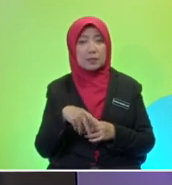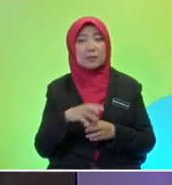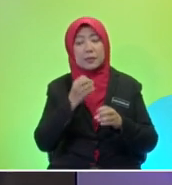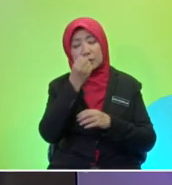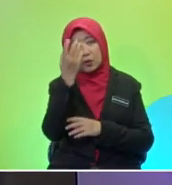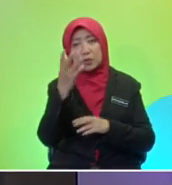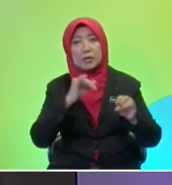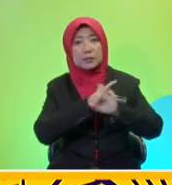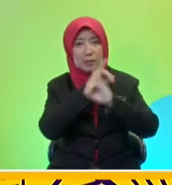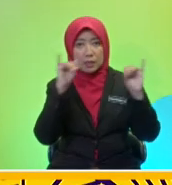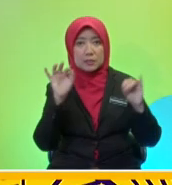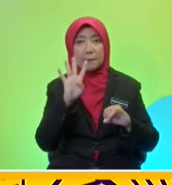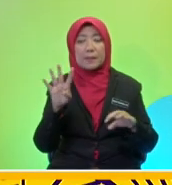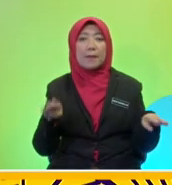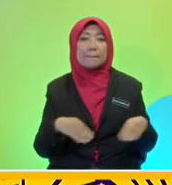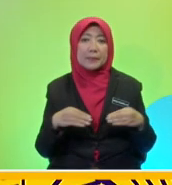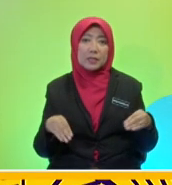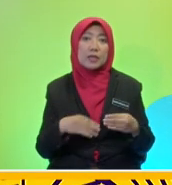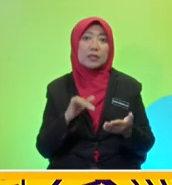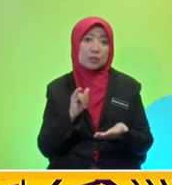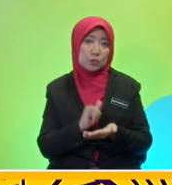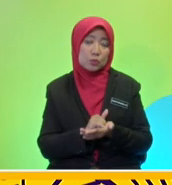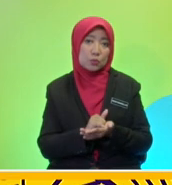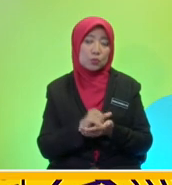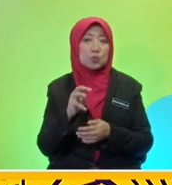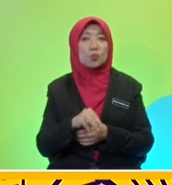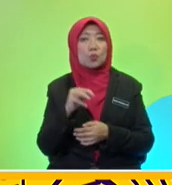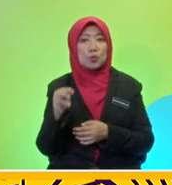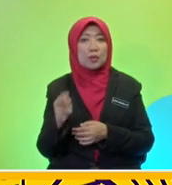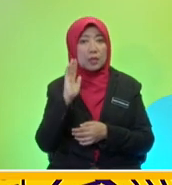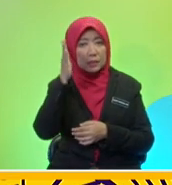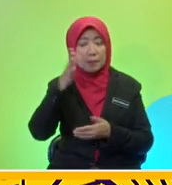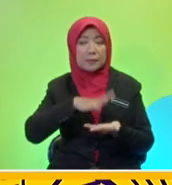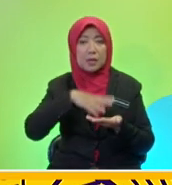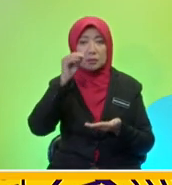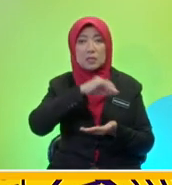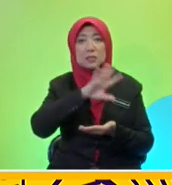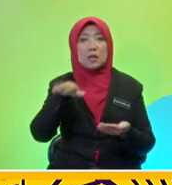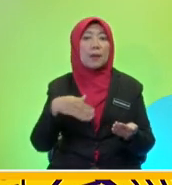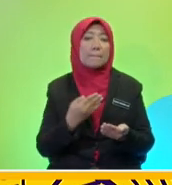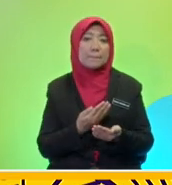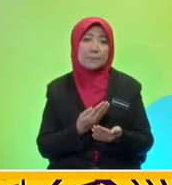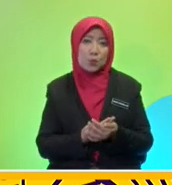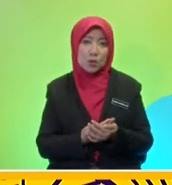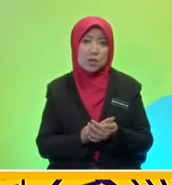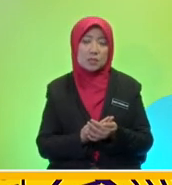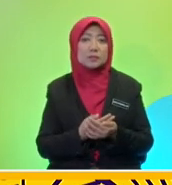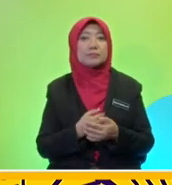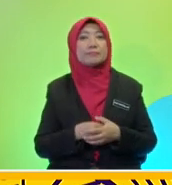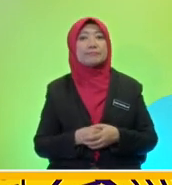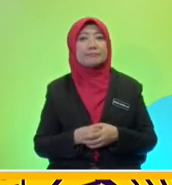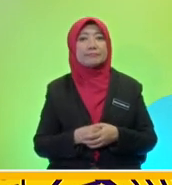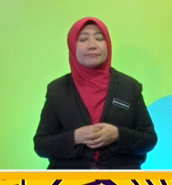kitab tersebut dan Apakah topi-topiknya jadi murid-murid akan belajar ke semua topi-topik ini Oke salah satu tempat